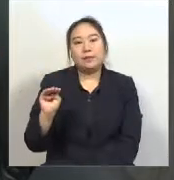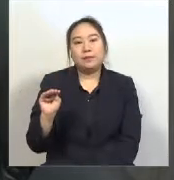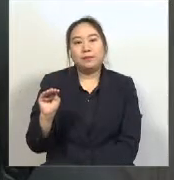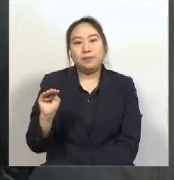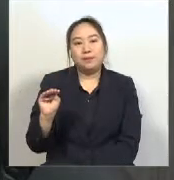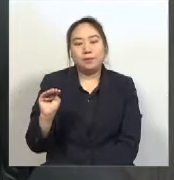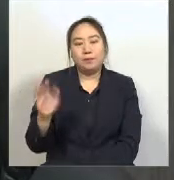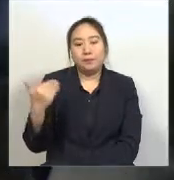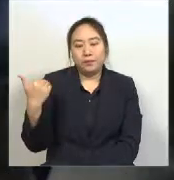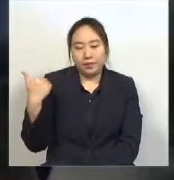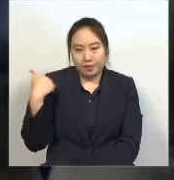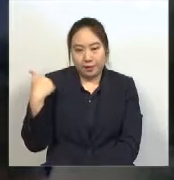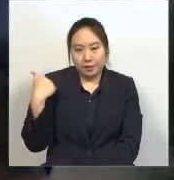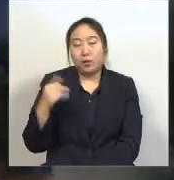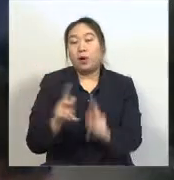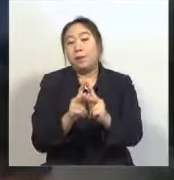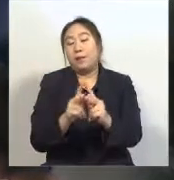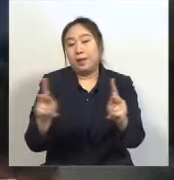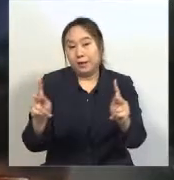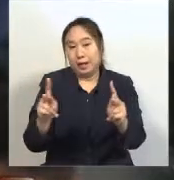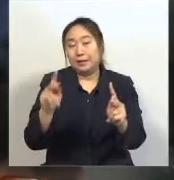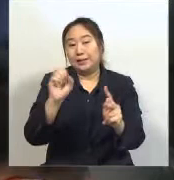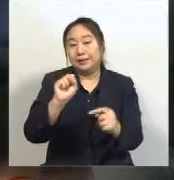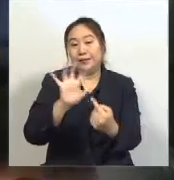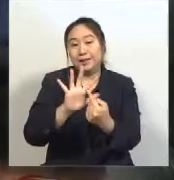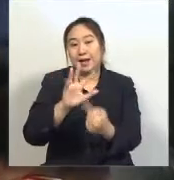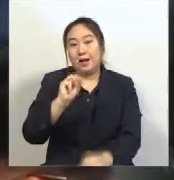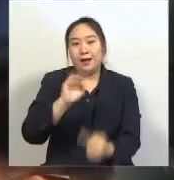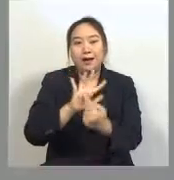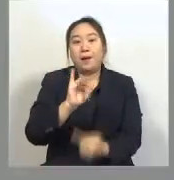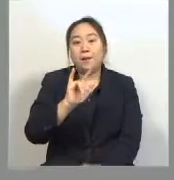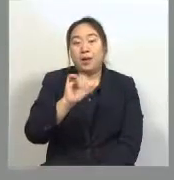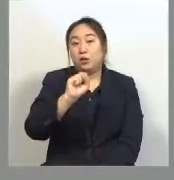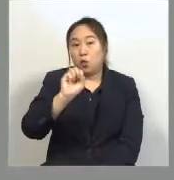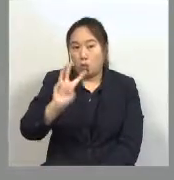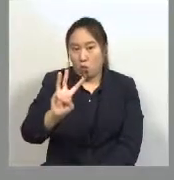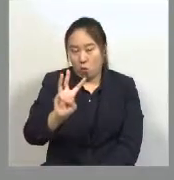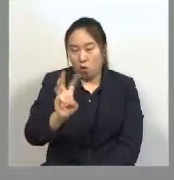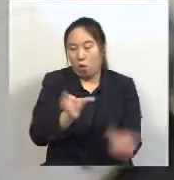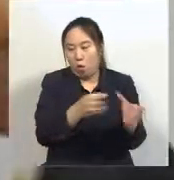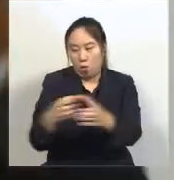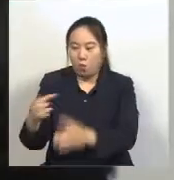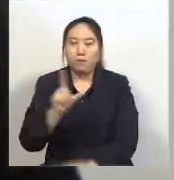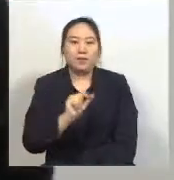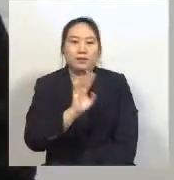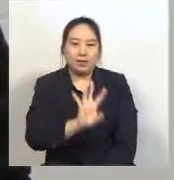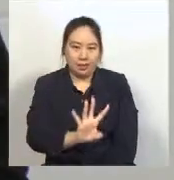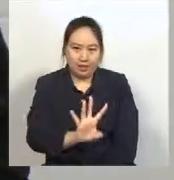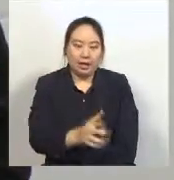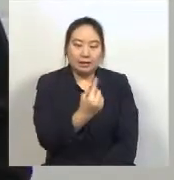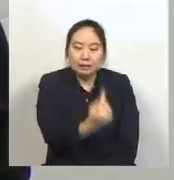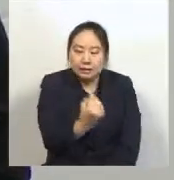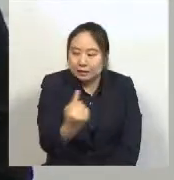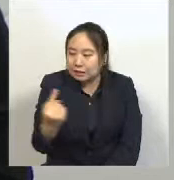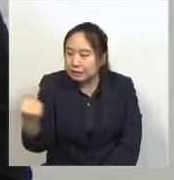นประกอบด้วยผู้แทนคณะกรรมาธิการสามัญประจำวุฒิสภา24คณะคณะละ1